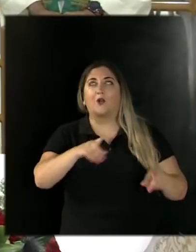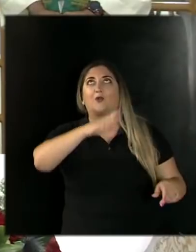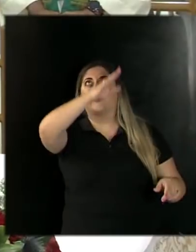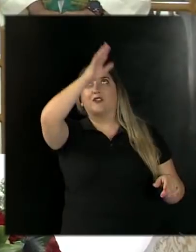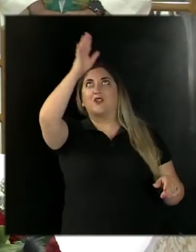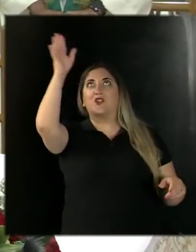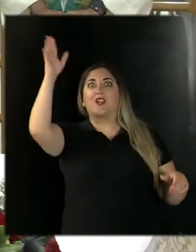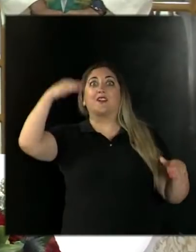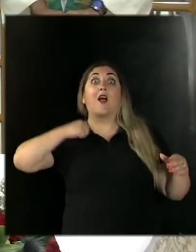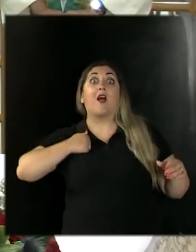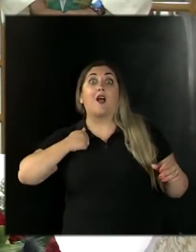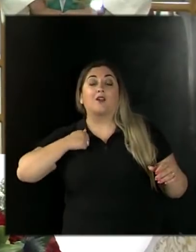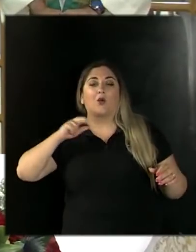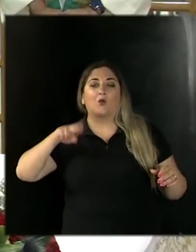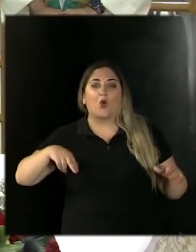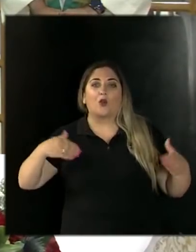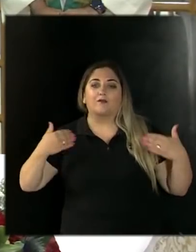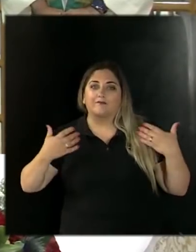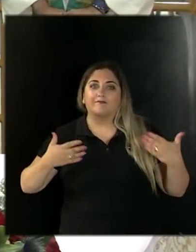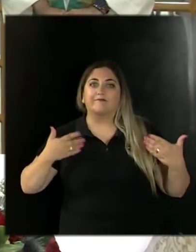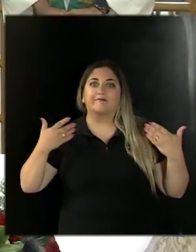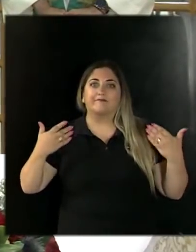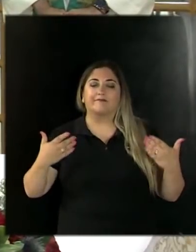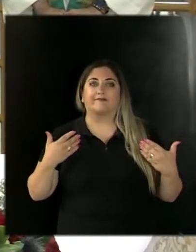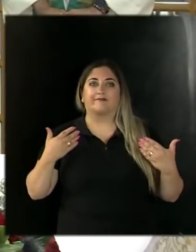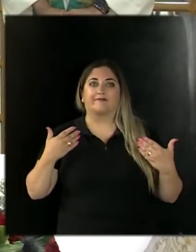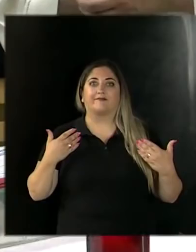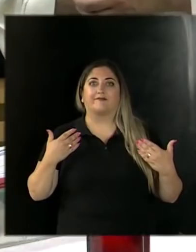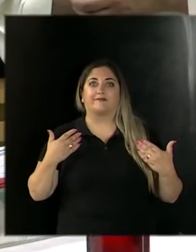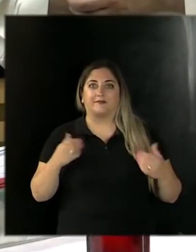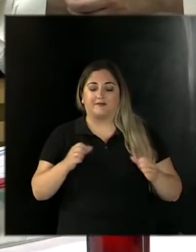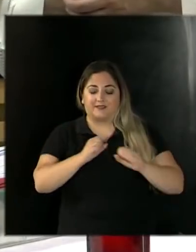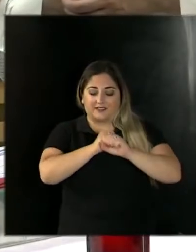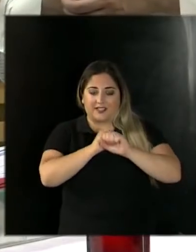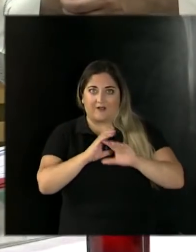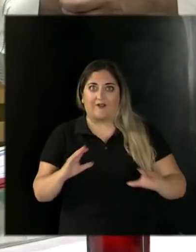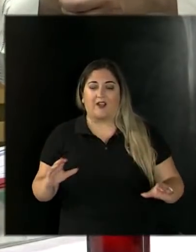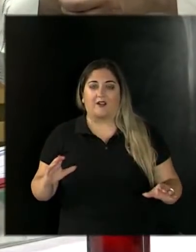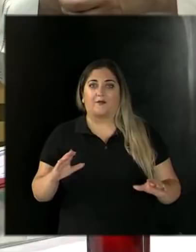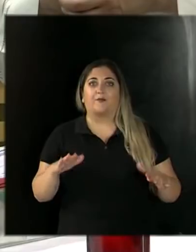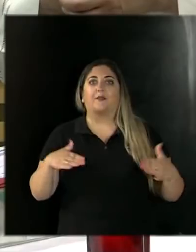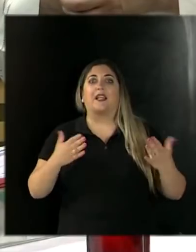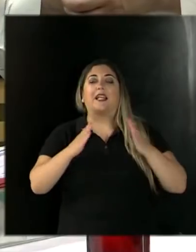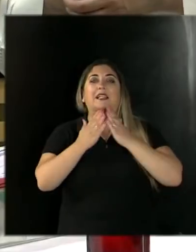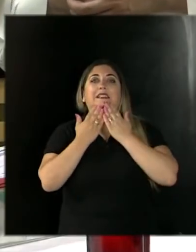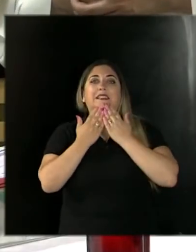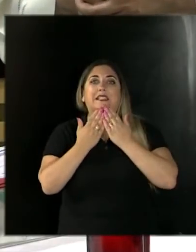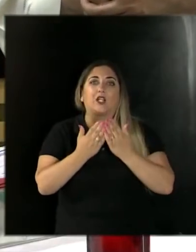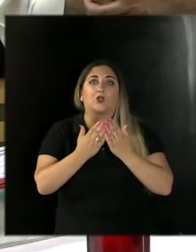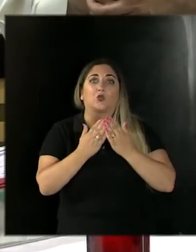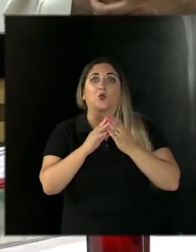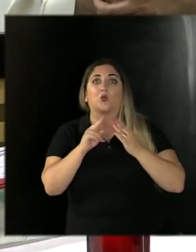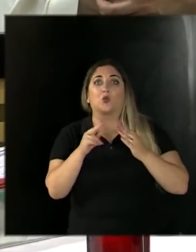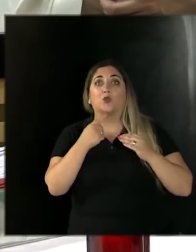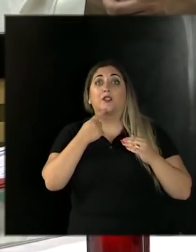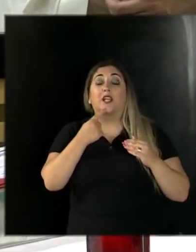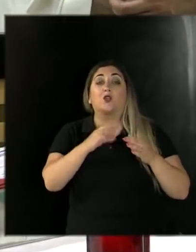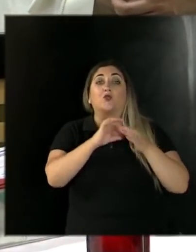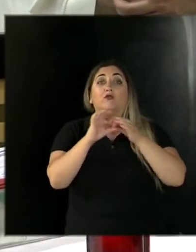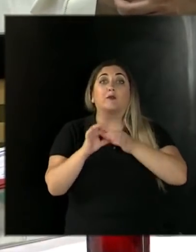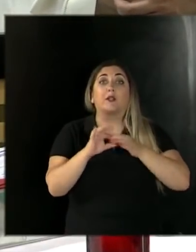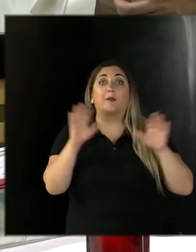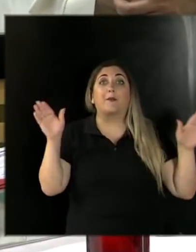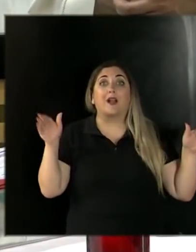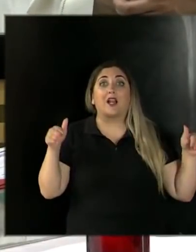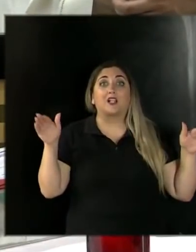dejjem il-ġid li ksibna bil-misteru tal-għajt. Għalhekk inroddulek ħajr u flimkien